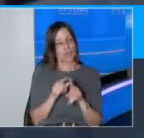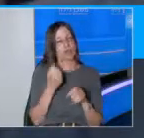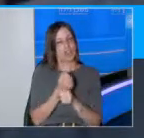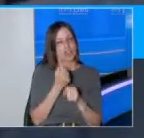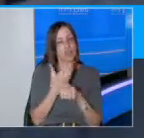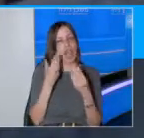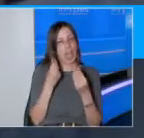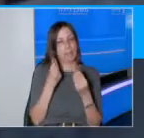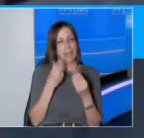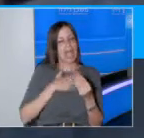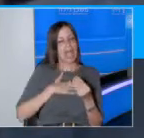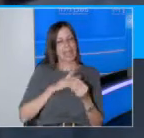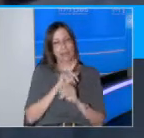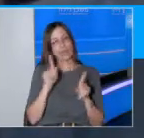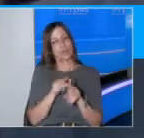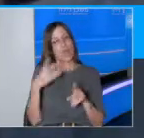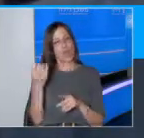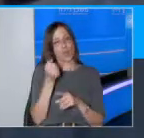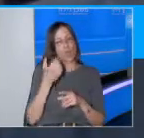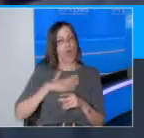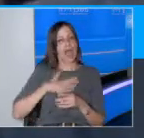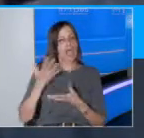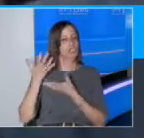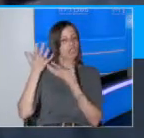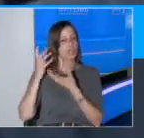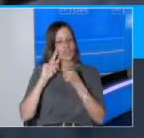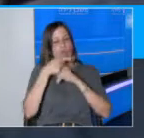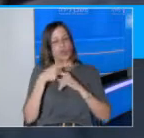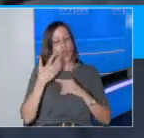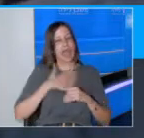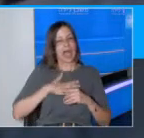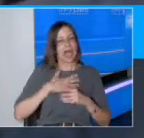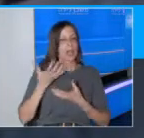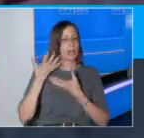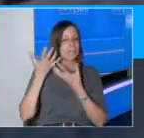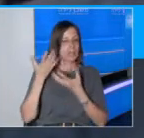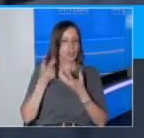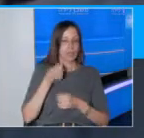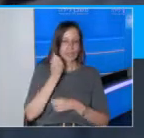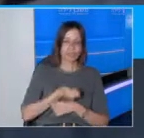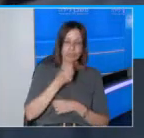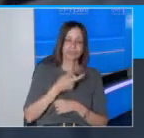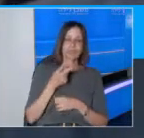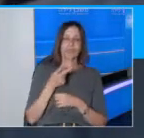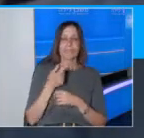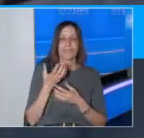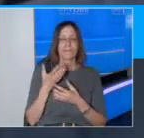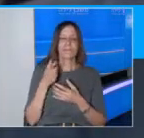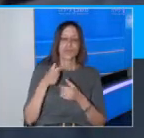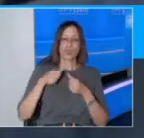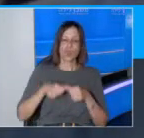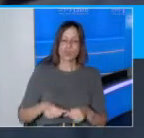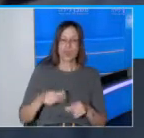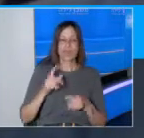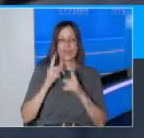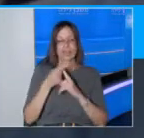אחרים, שלקחו למשל את חג השבועות, והפכו אותו לחג החקלאות והביקורים, וט"ו בשבט הפך להיות חג הנטיות, זאת אומרת, זה לגיטימי וזה